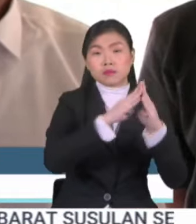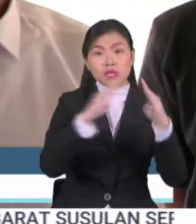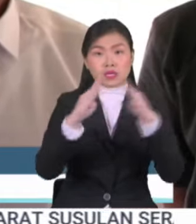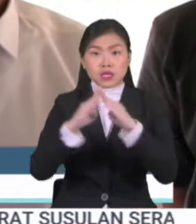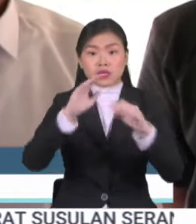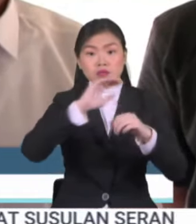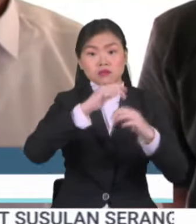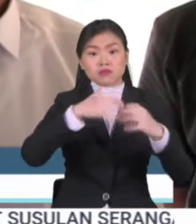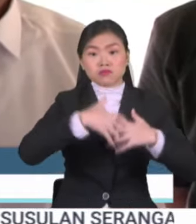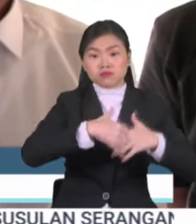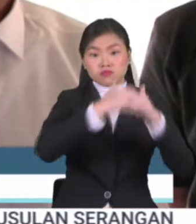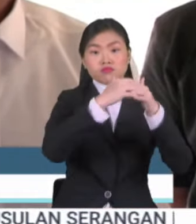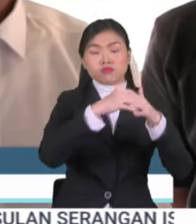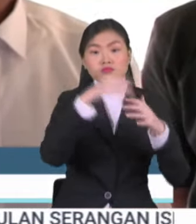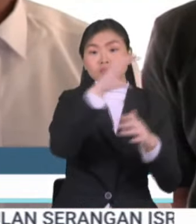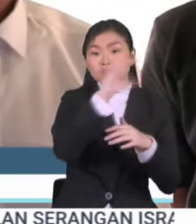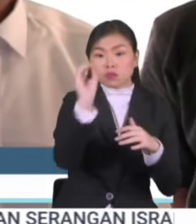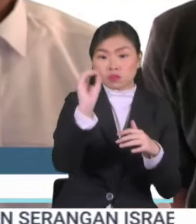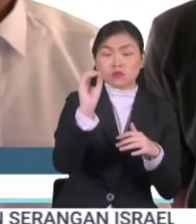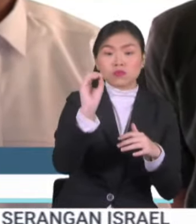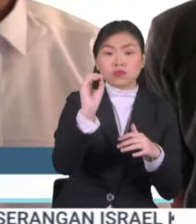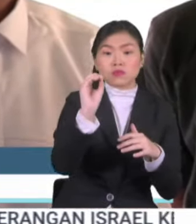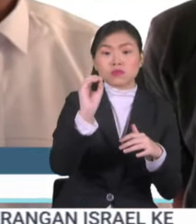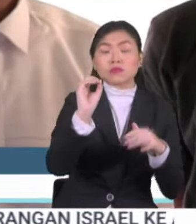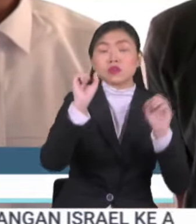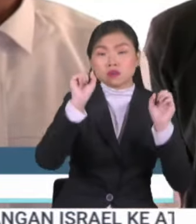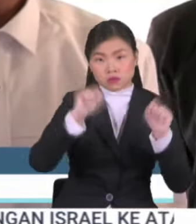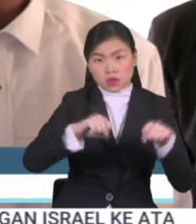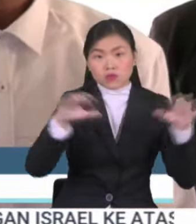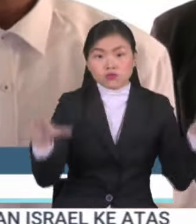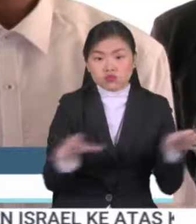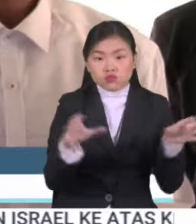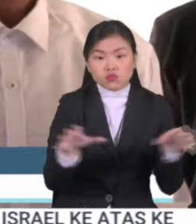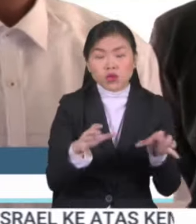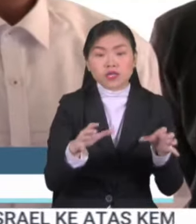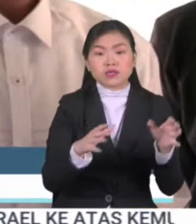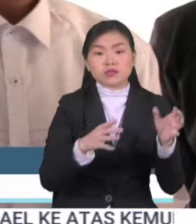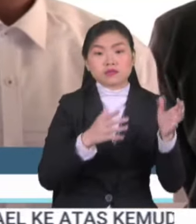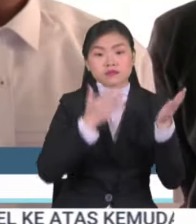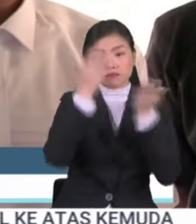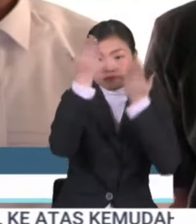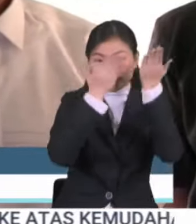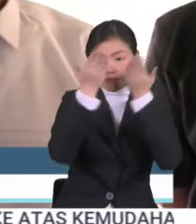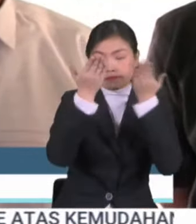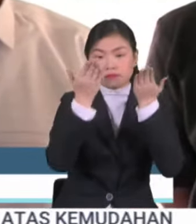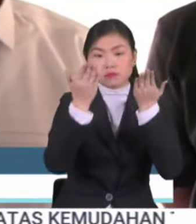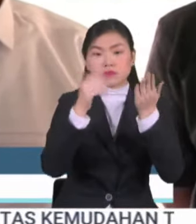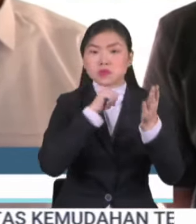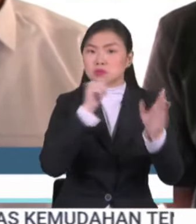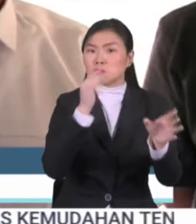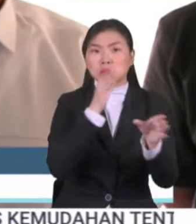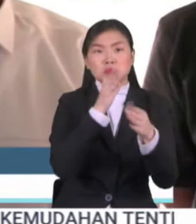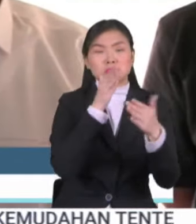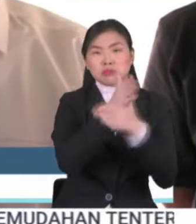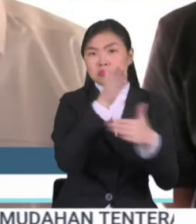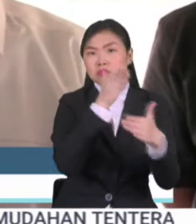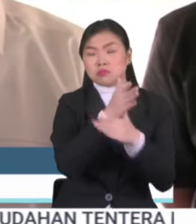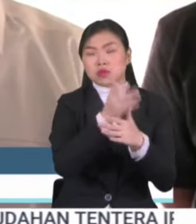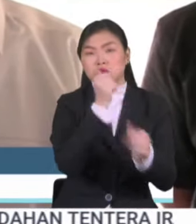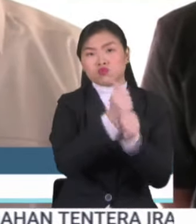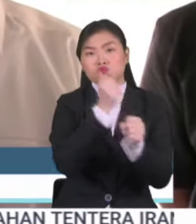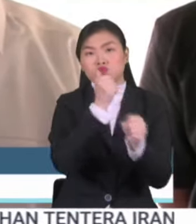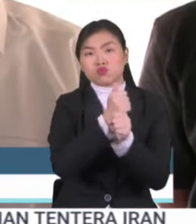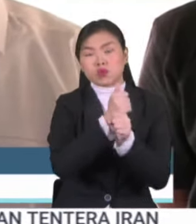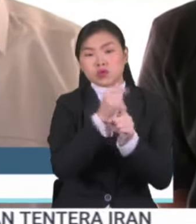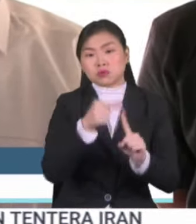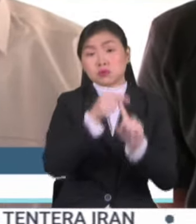menubuhkan koperasi yang boleh menjalankan perkhidmatan tanpa menyejaskan tugas